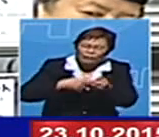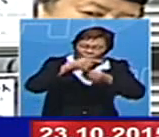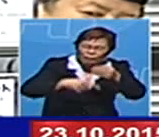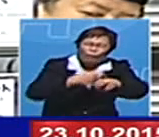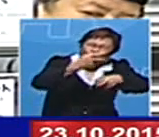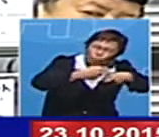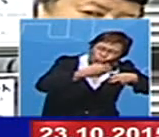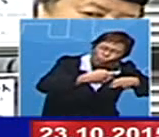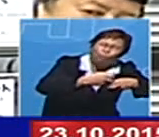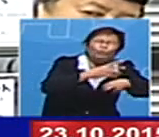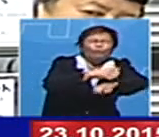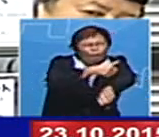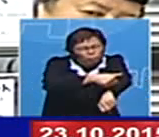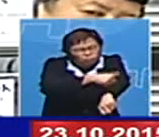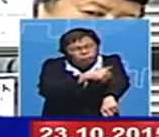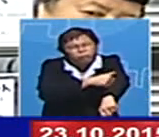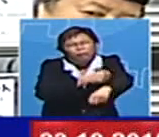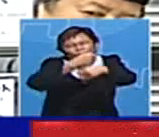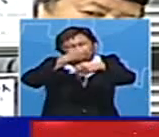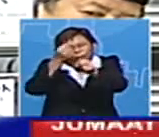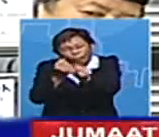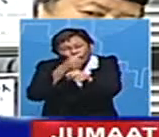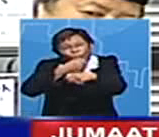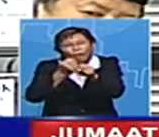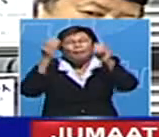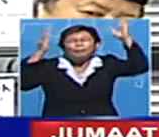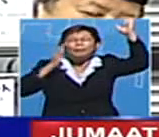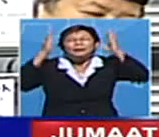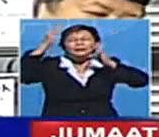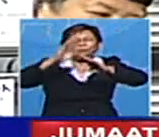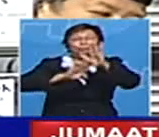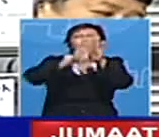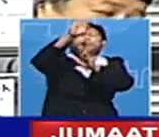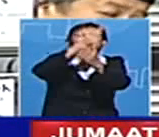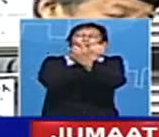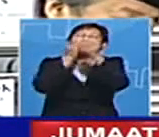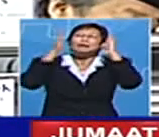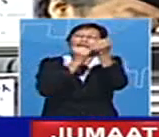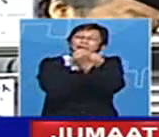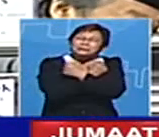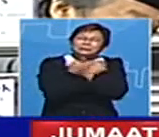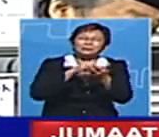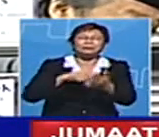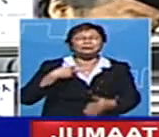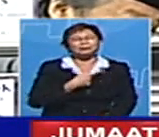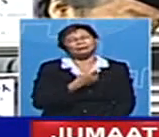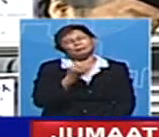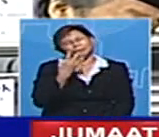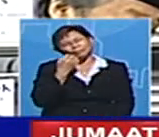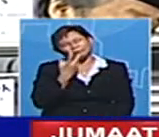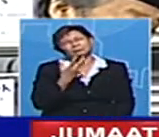jerh payahnya membina Malaysia tercinta ini kita berasa kesal bahkan